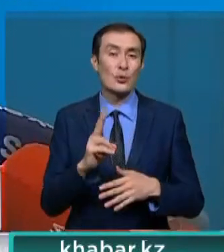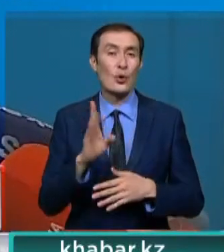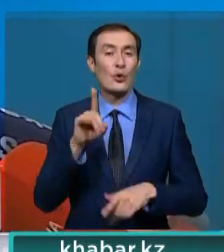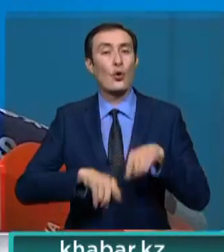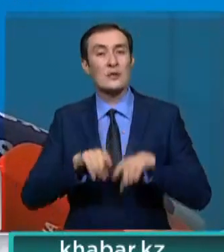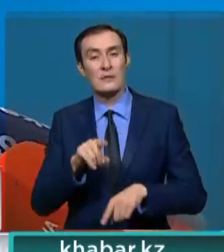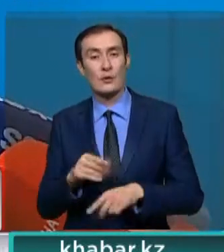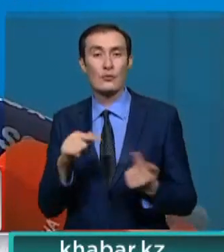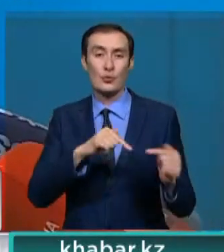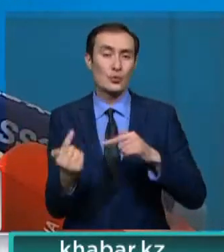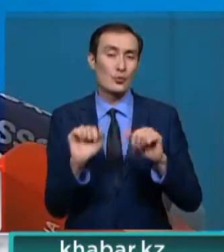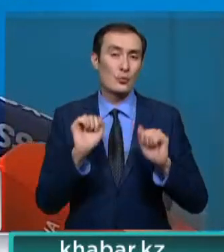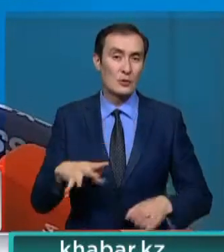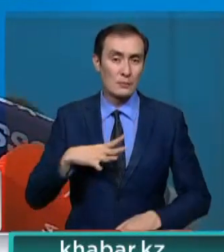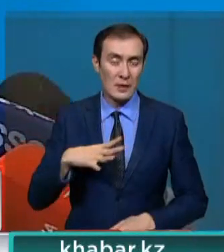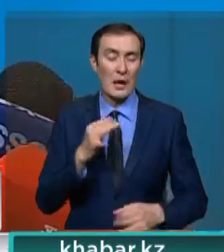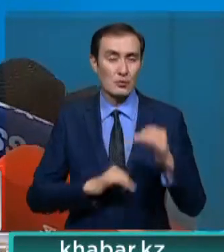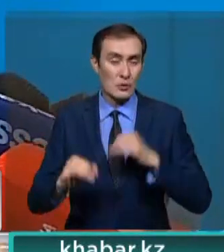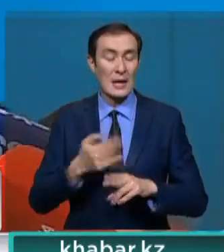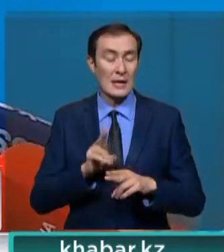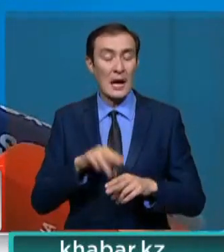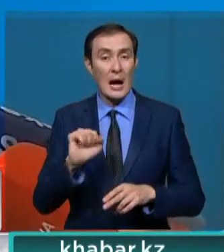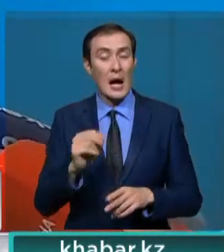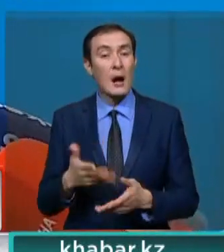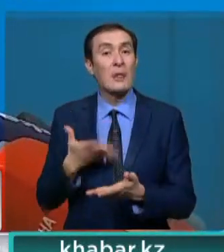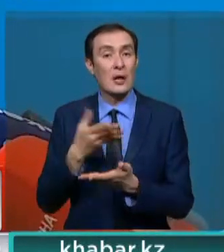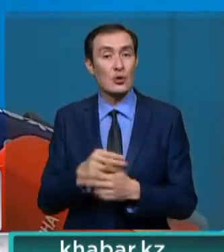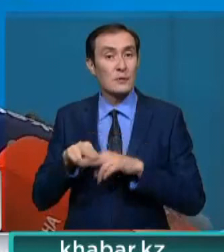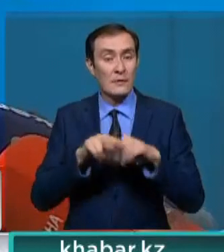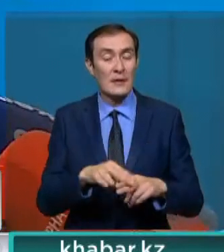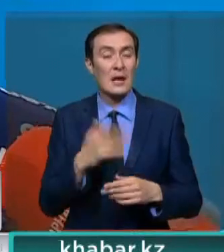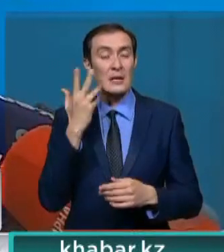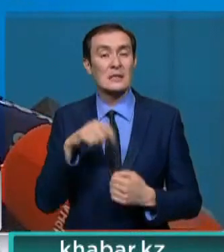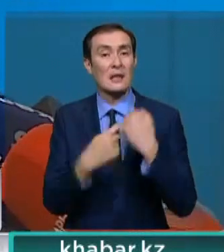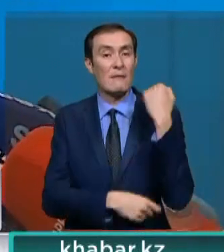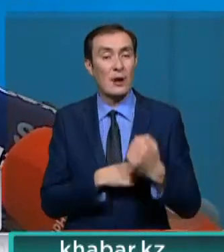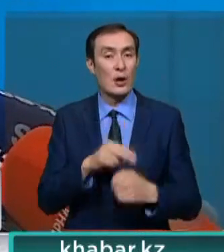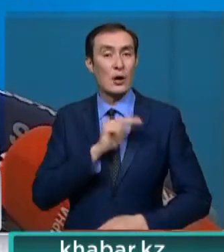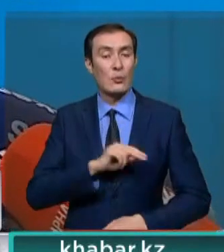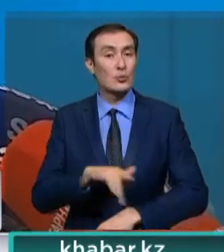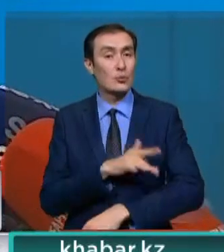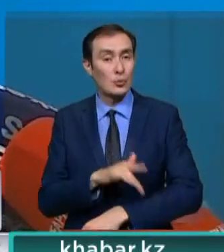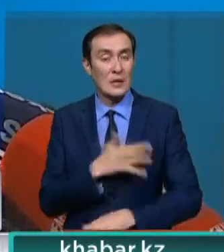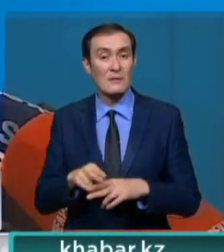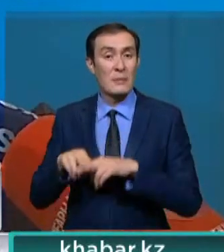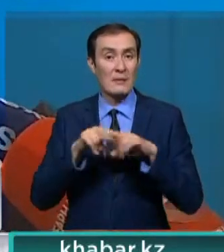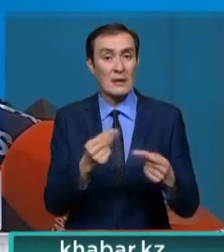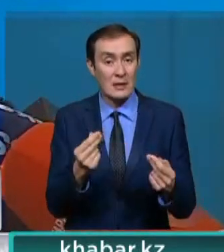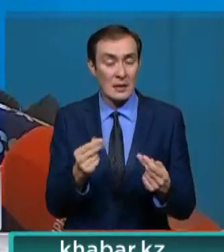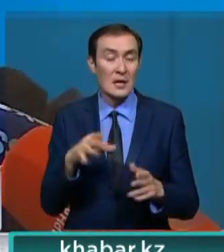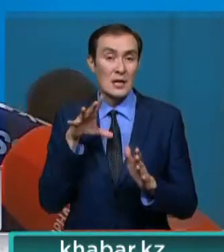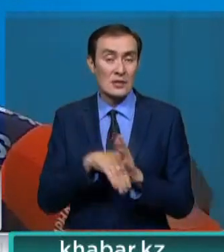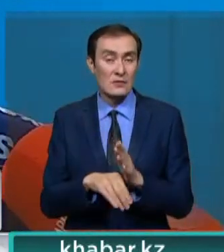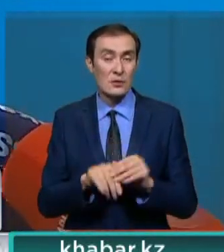родственников, как мы сегодня обсуждали. А платеж – это за товары, работы, услуги. Если вы перевели, оставили свою